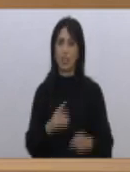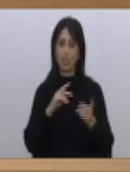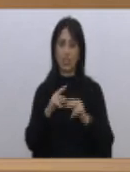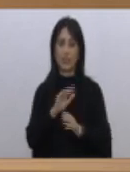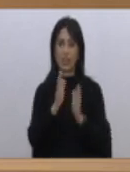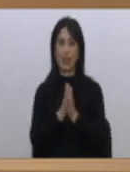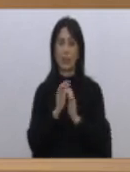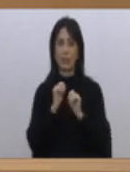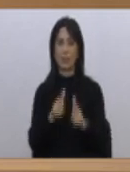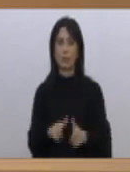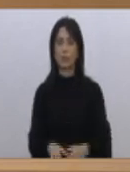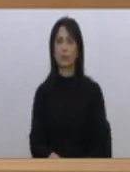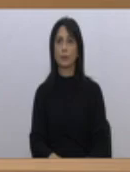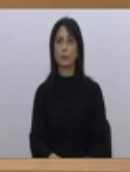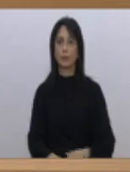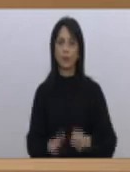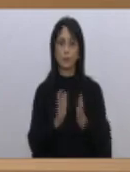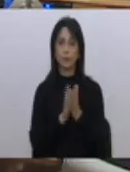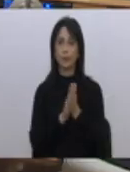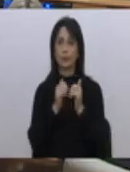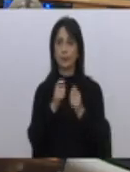ეს ყველაფერი.